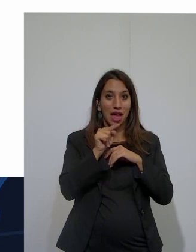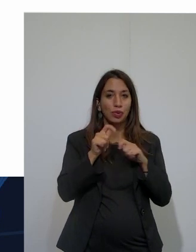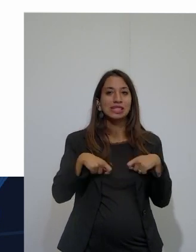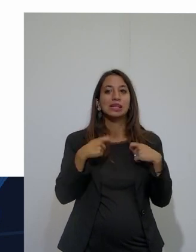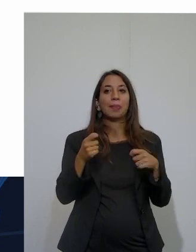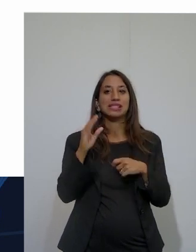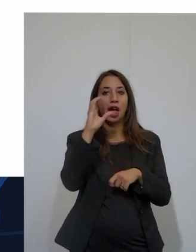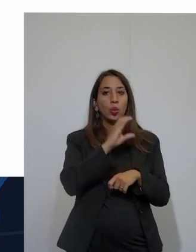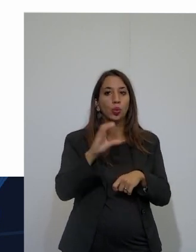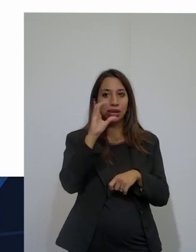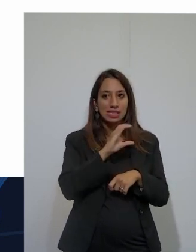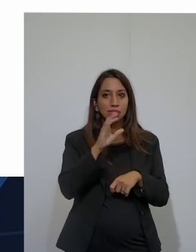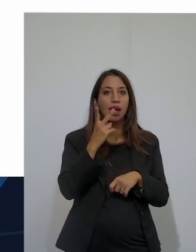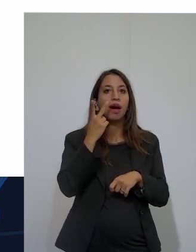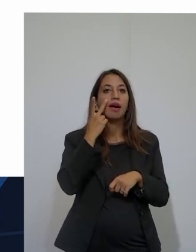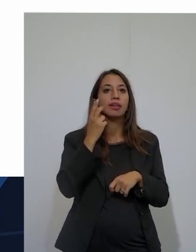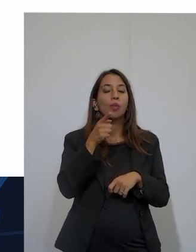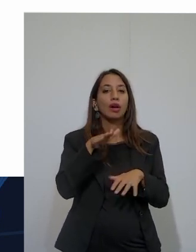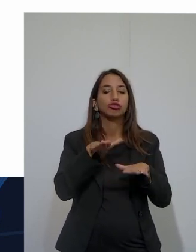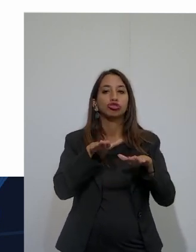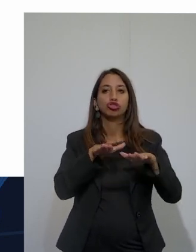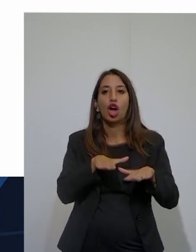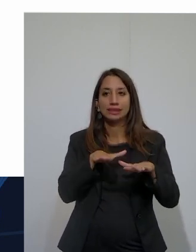Per quanto riguarda la sosta,